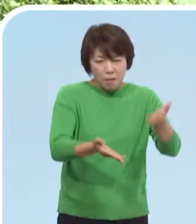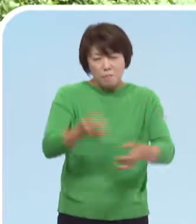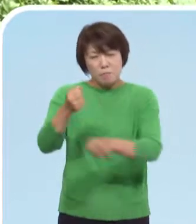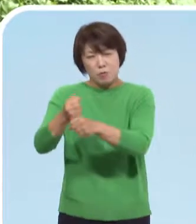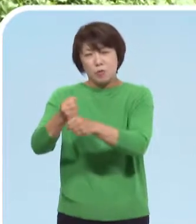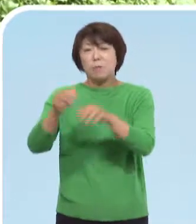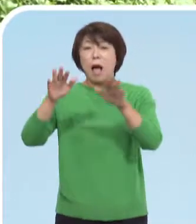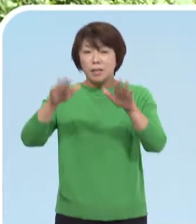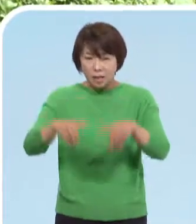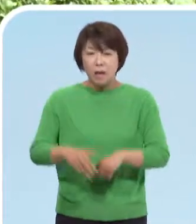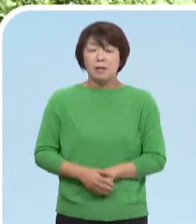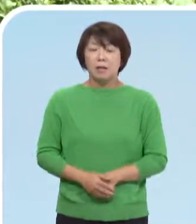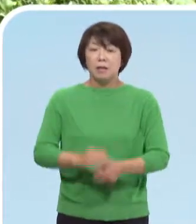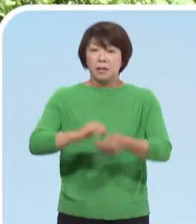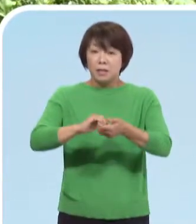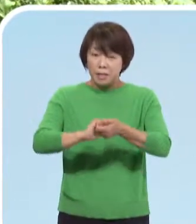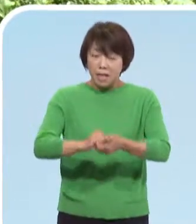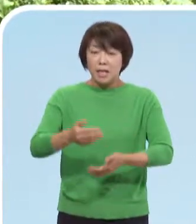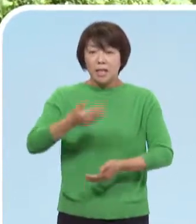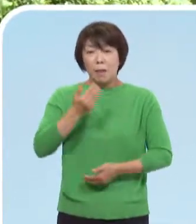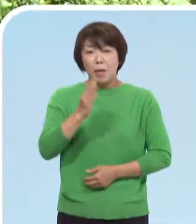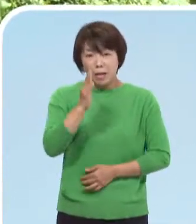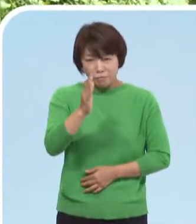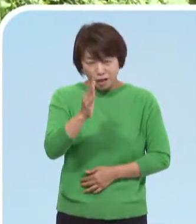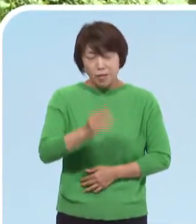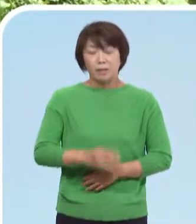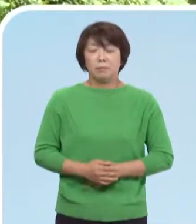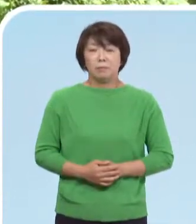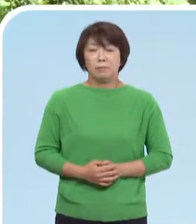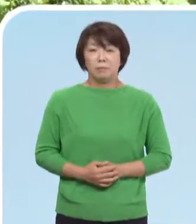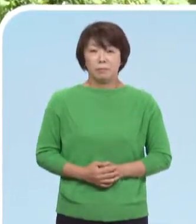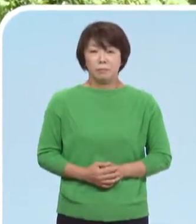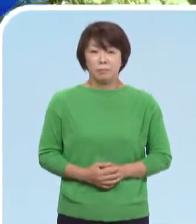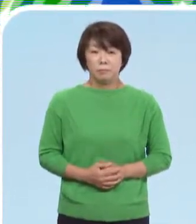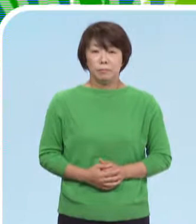ました。ぜひ食べてください。